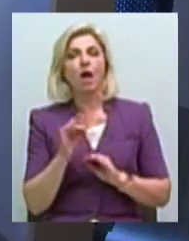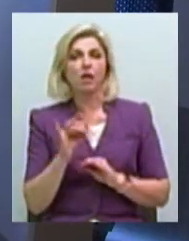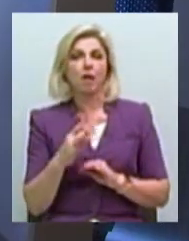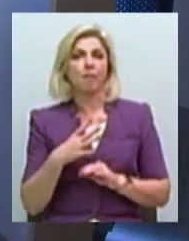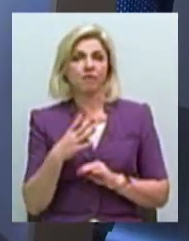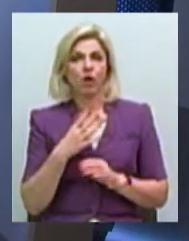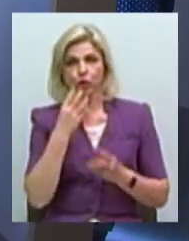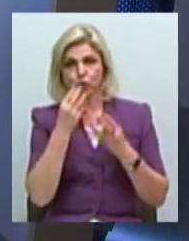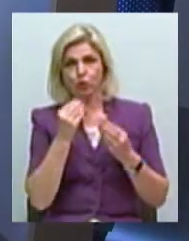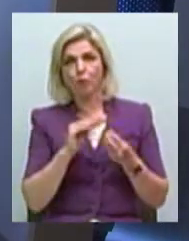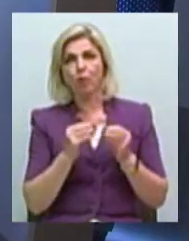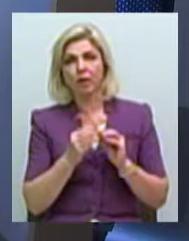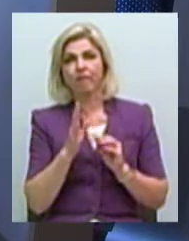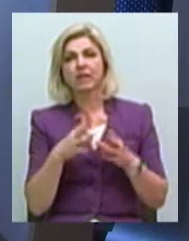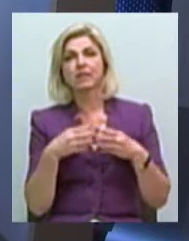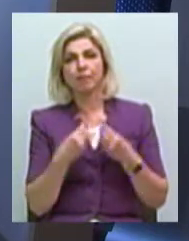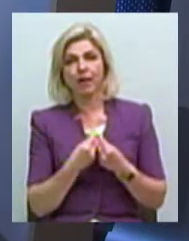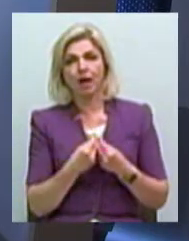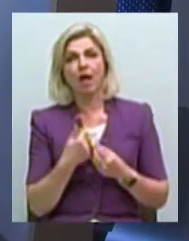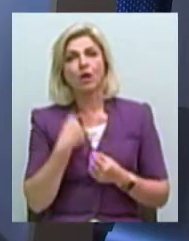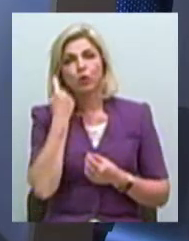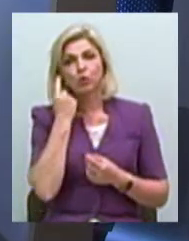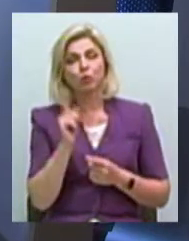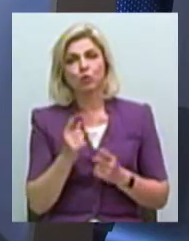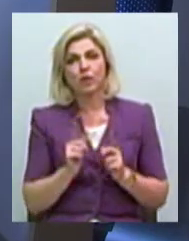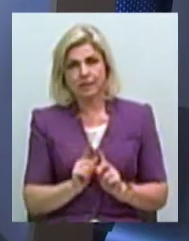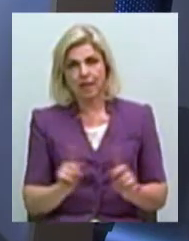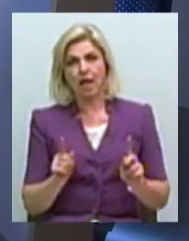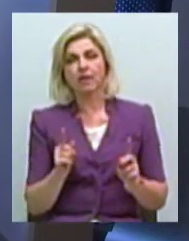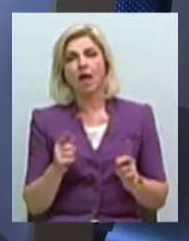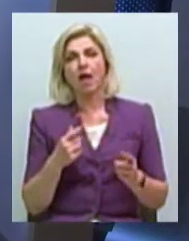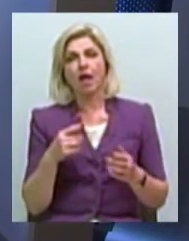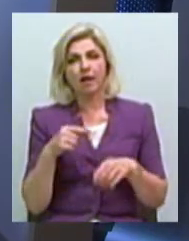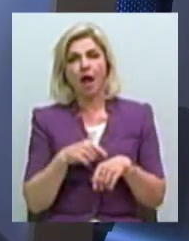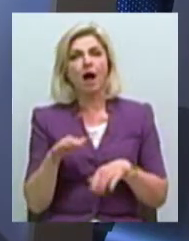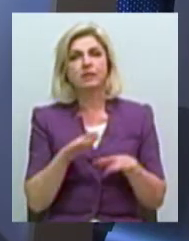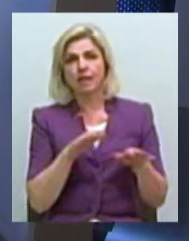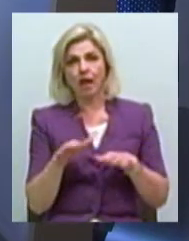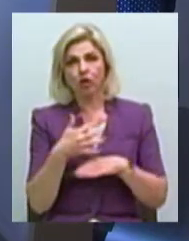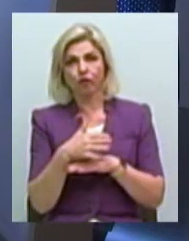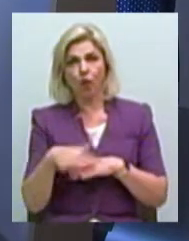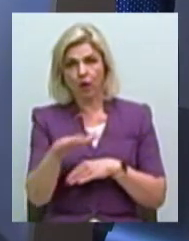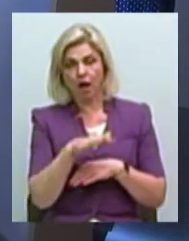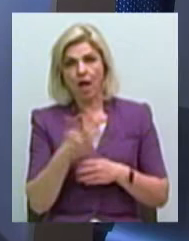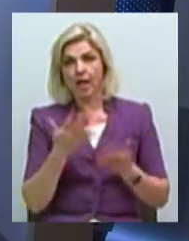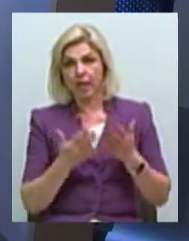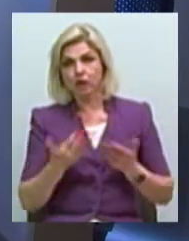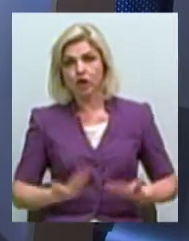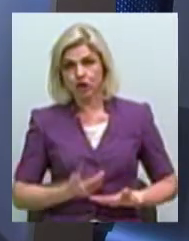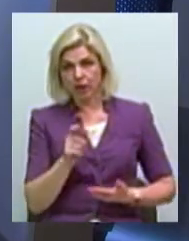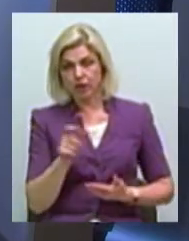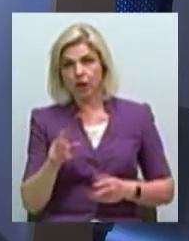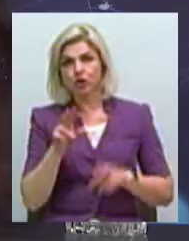какие-то искусственные проблемы в семье, мне кажется, это очень странная реакция двора. Если есть жители, которые считают, что это как-то опозорило их двор, это их